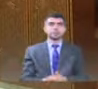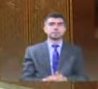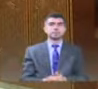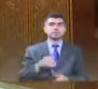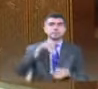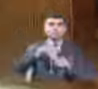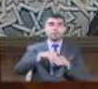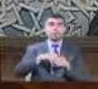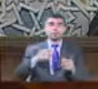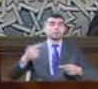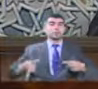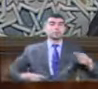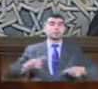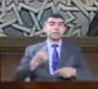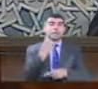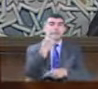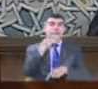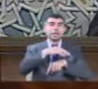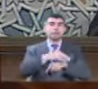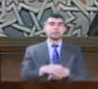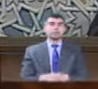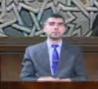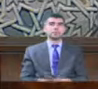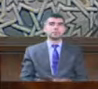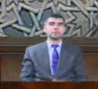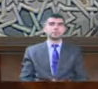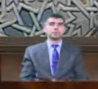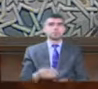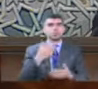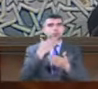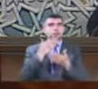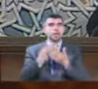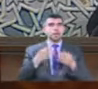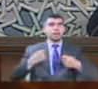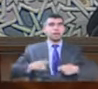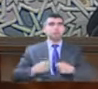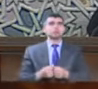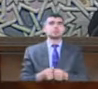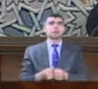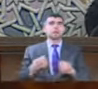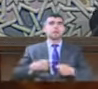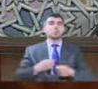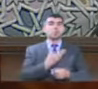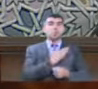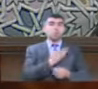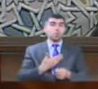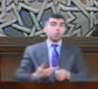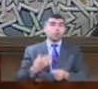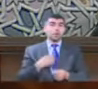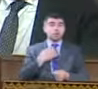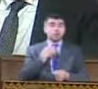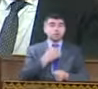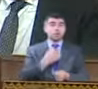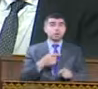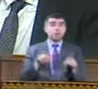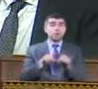الأصالة والمعاصرة في حدود دقيقة واحدة. دقيقة واحدة. شكرا سيد رئيس، شكرا سيد رئيس الحكومة على العرض. وحنا سيد رئيس الحكومة